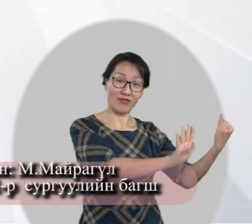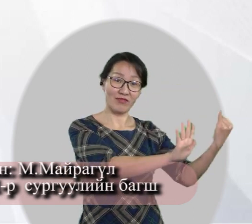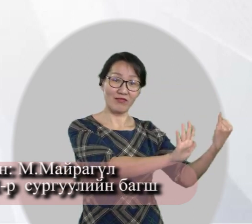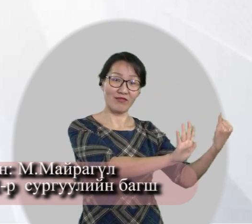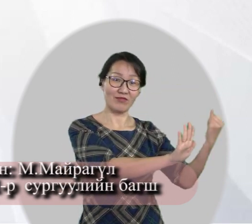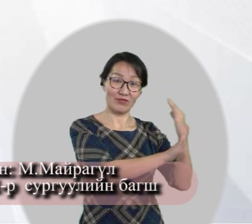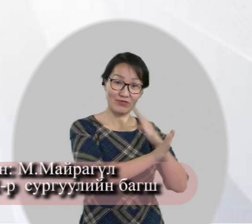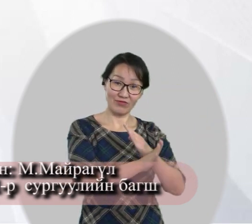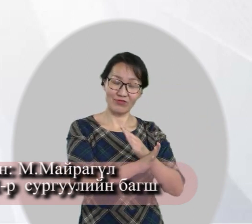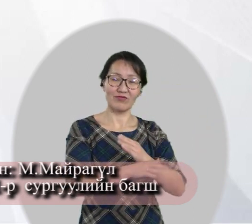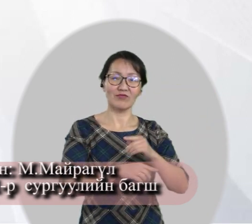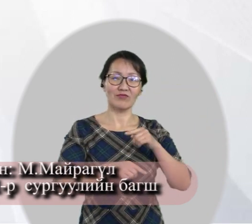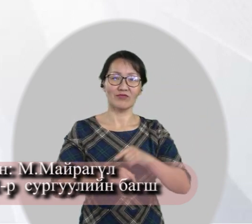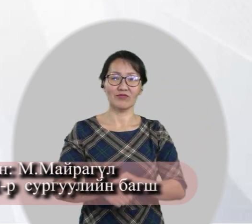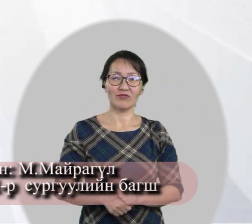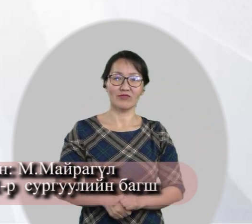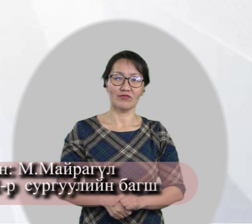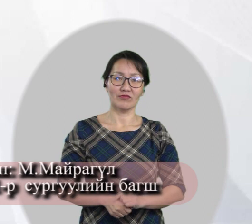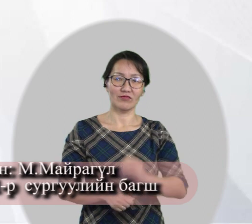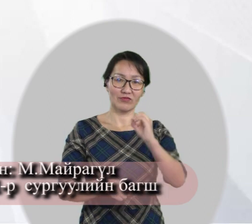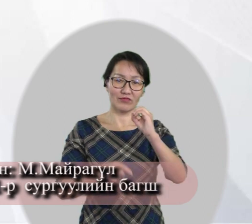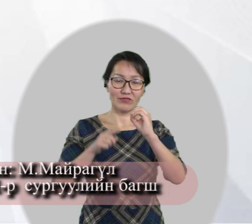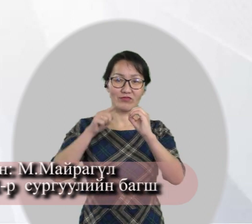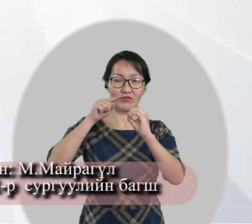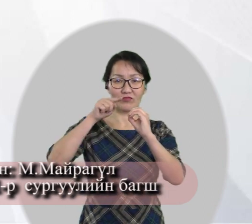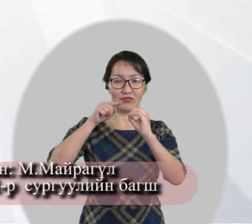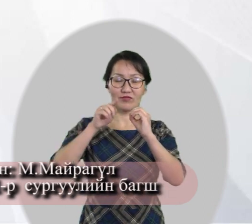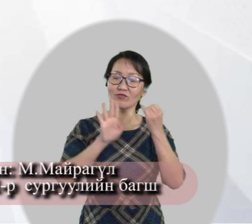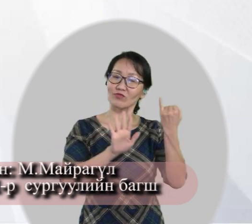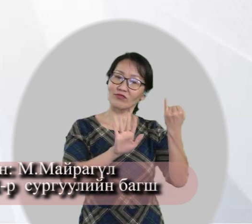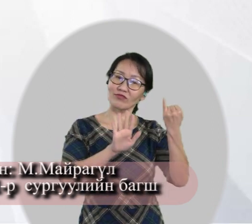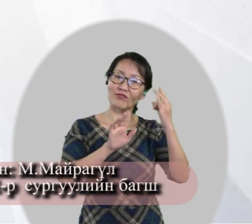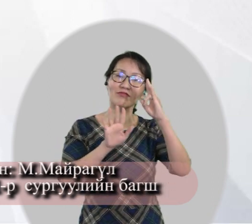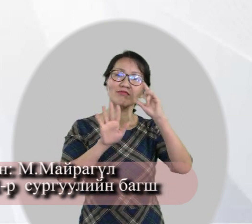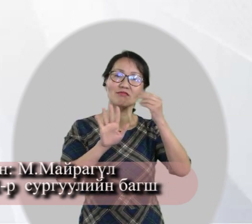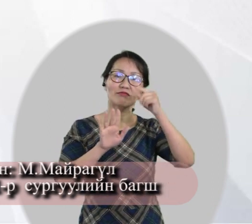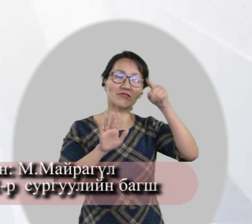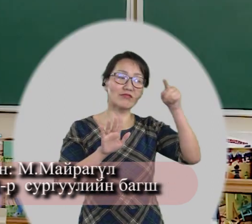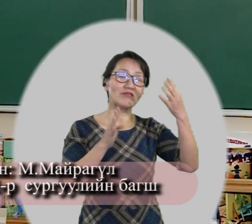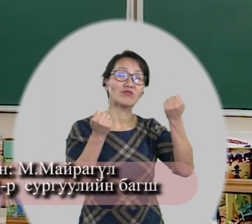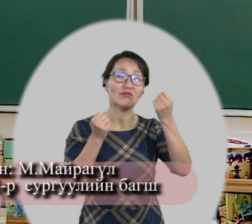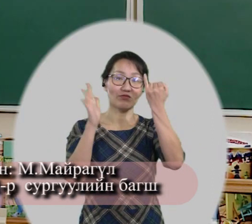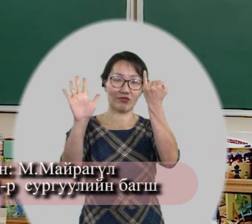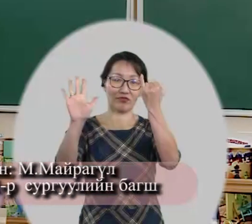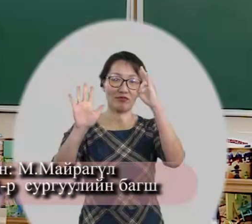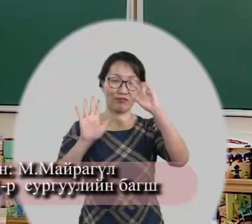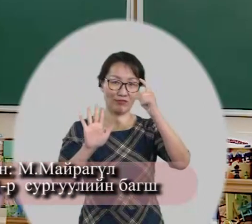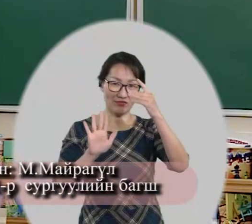шықты. Яғни, нольден алты саны алты бірлік қашықтықта